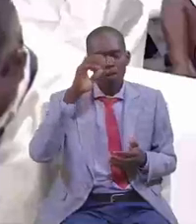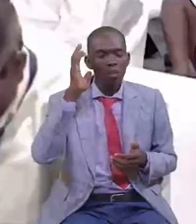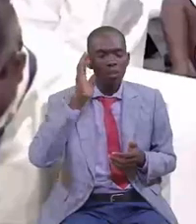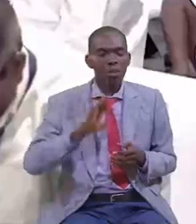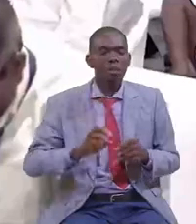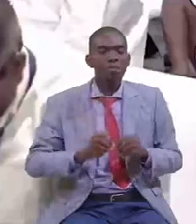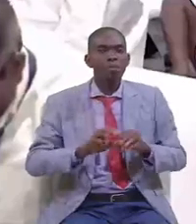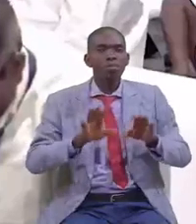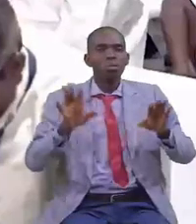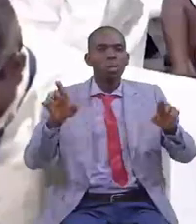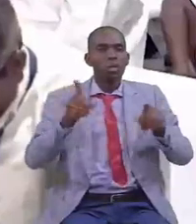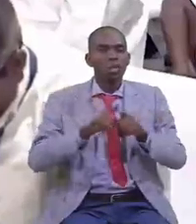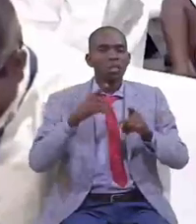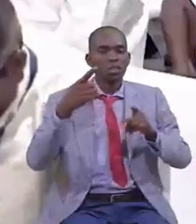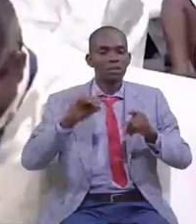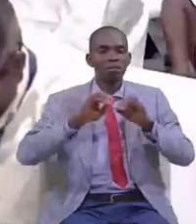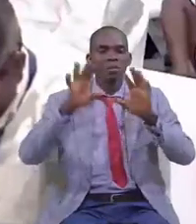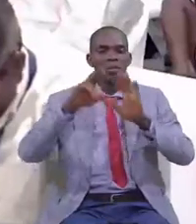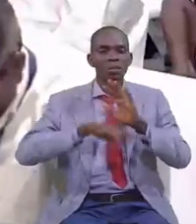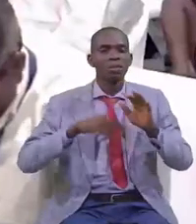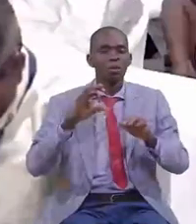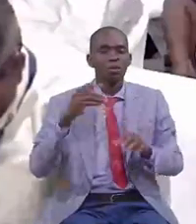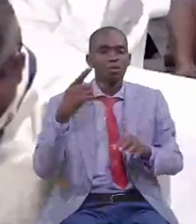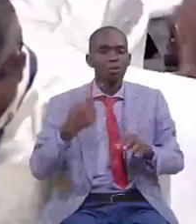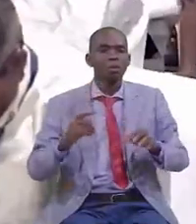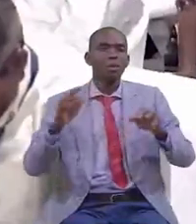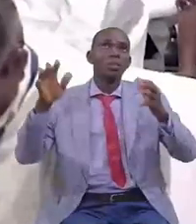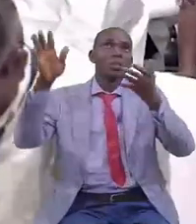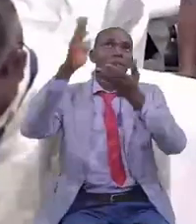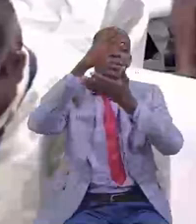Ceux qui auront été intelligents brilleront comme la splendeur du ciel.